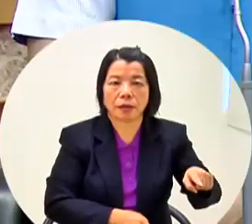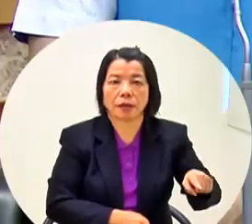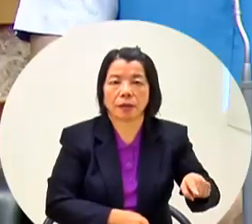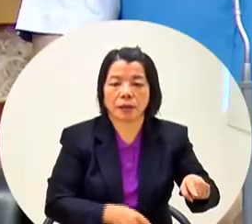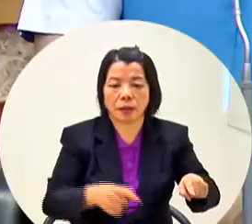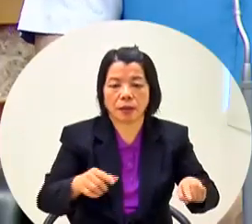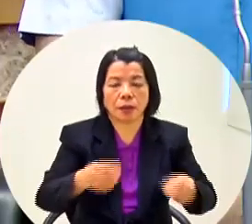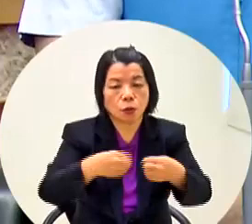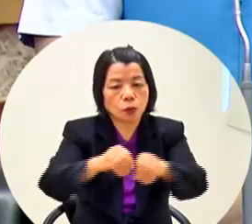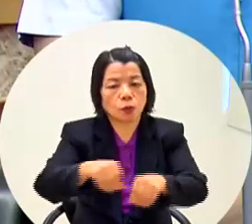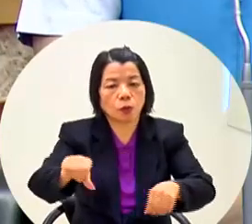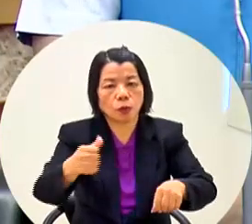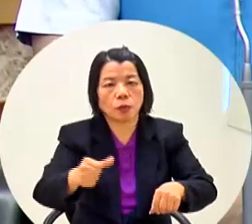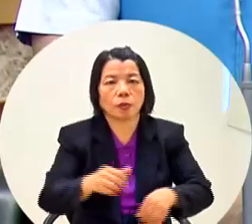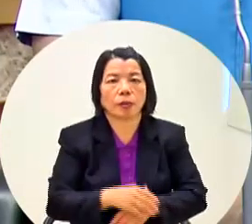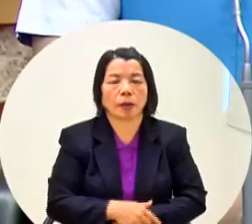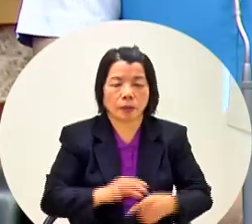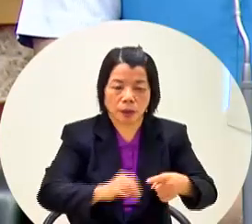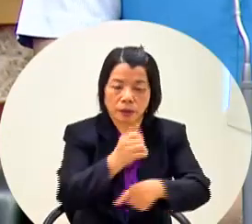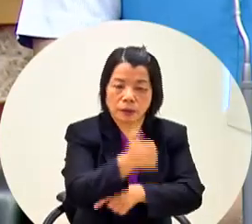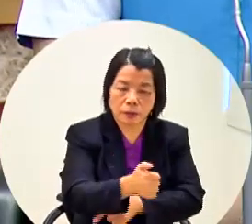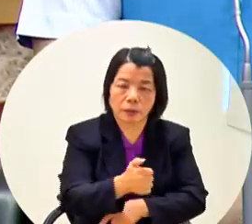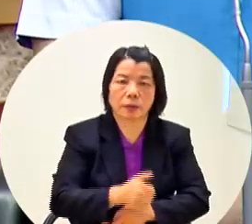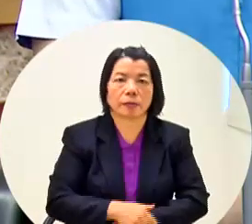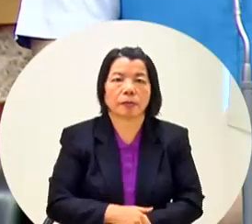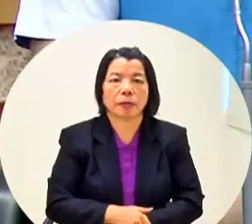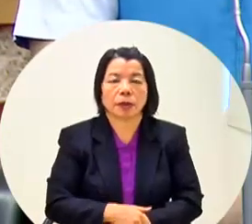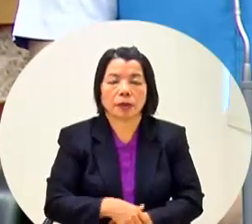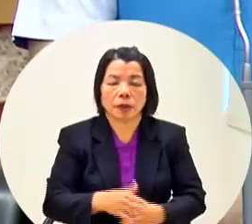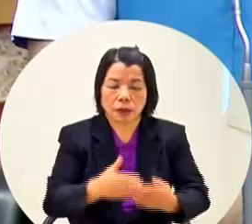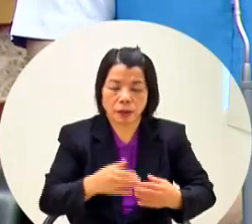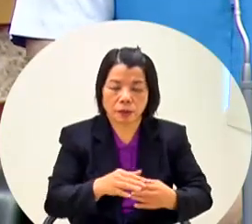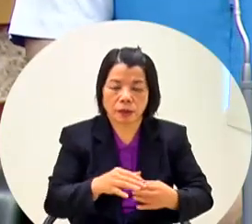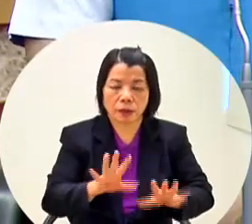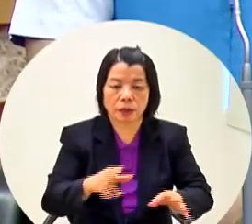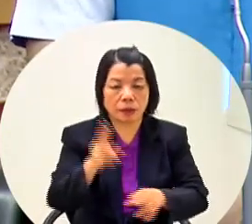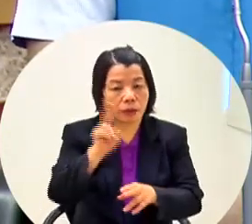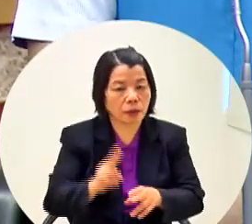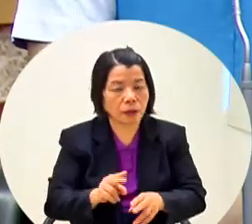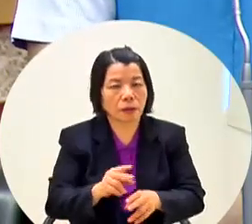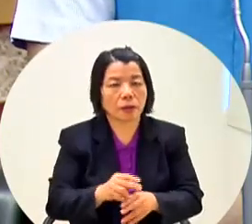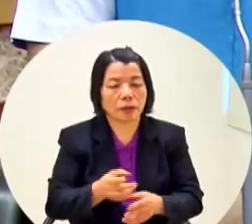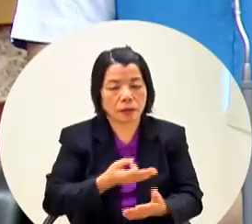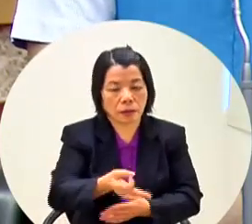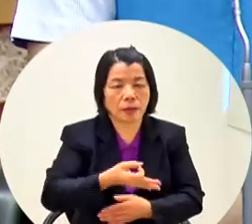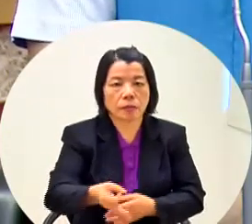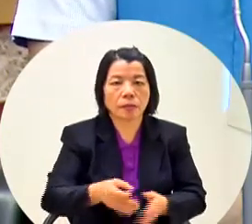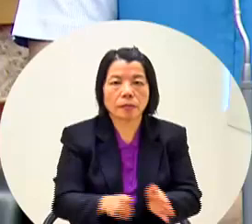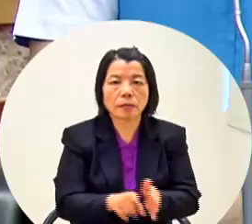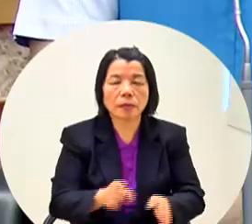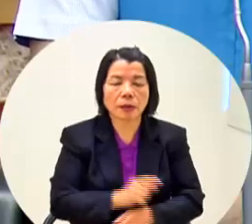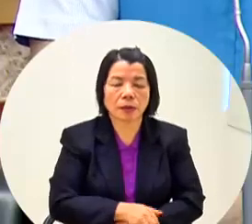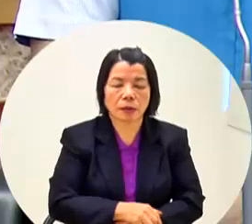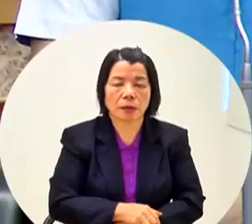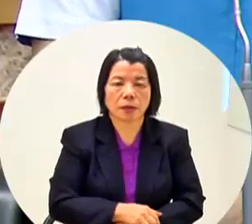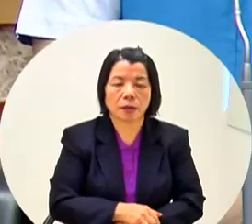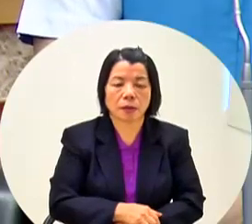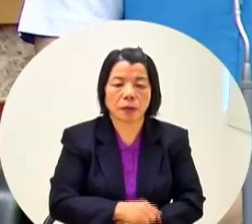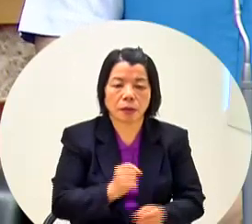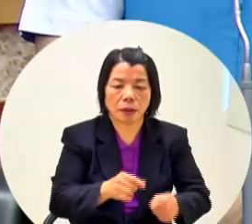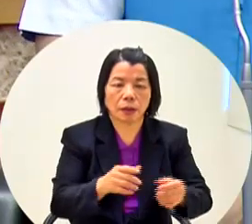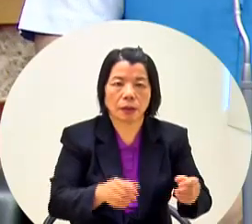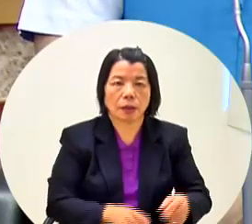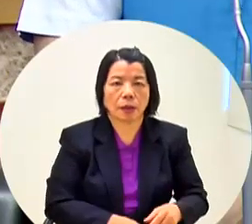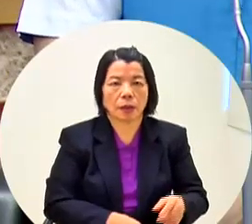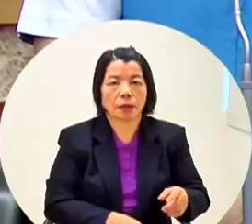500块，50%，原来是25%，但是还是电子支付，低收入就直接给1500，就直接给现金点